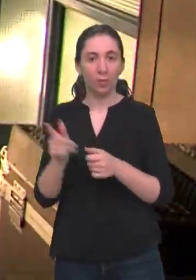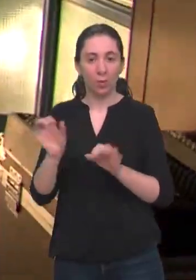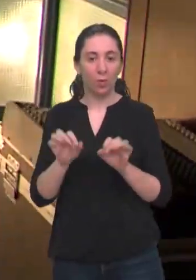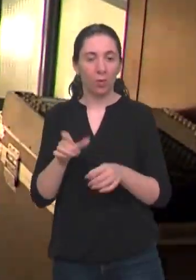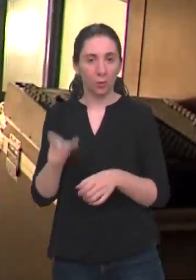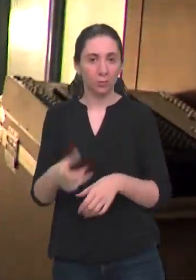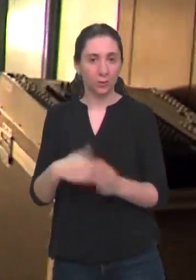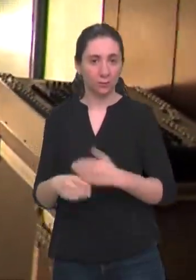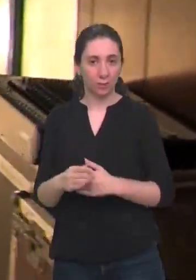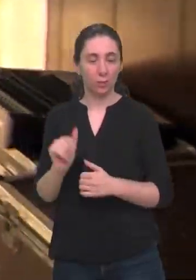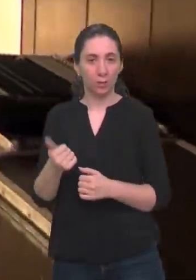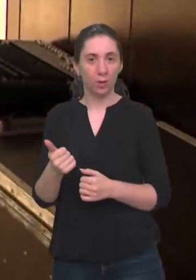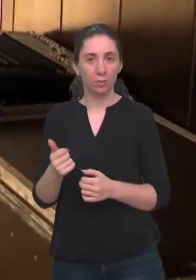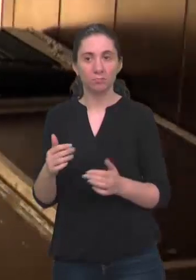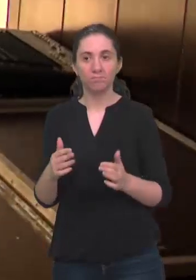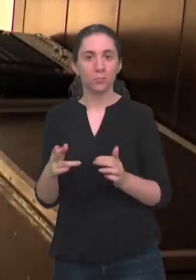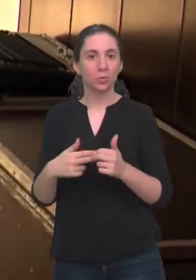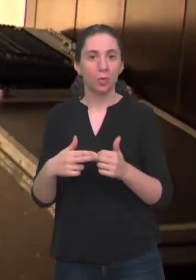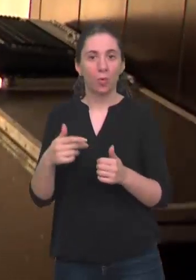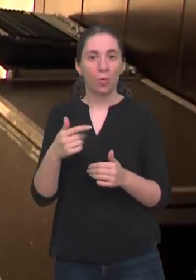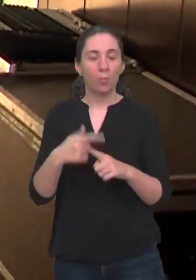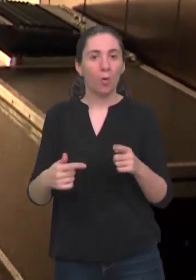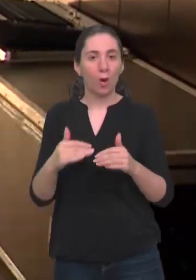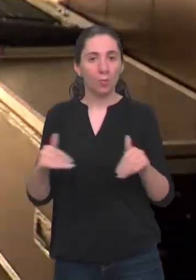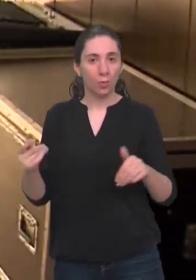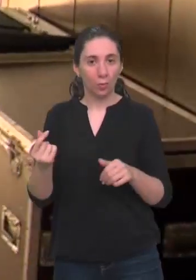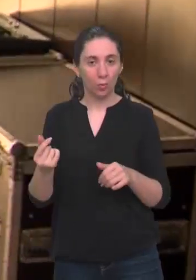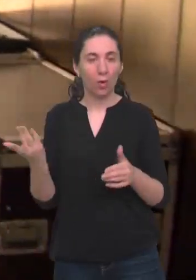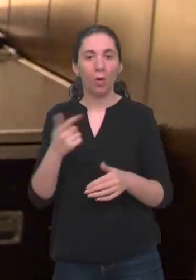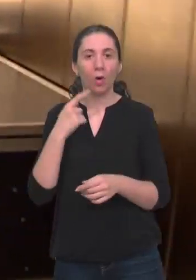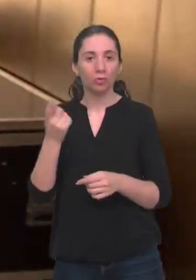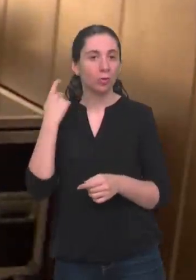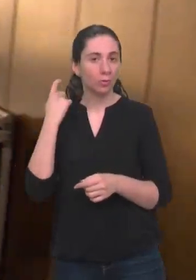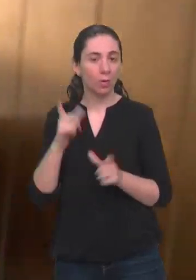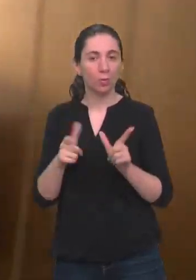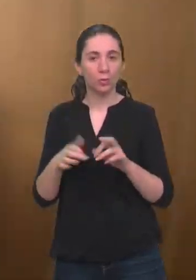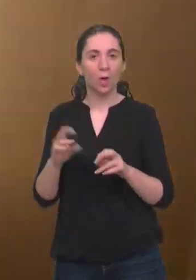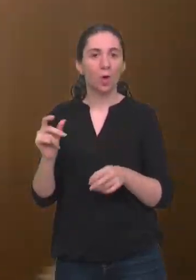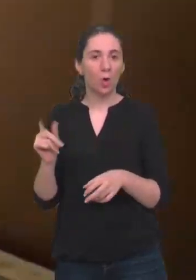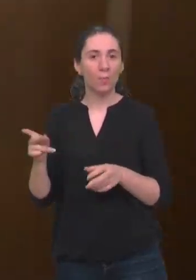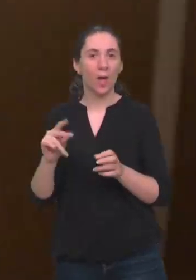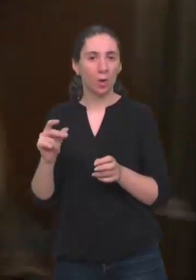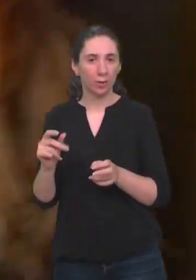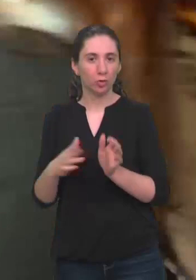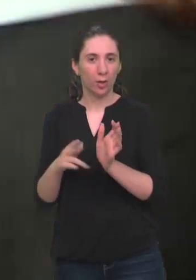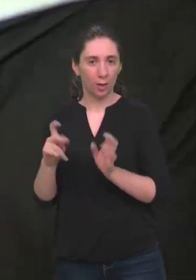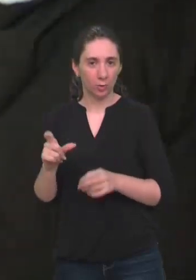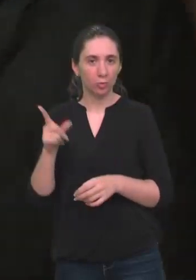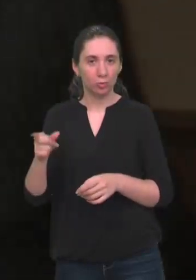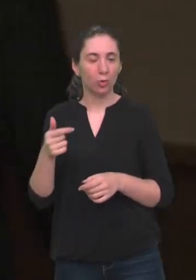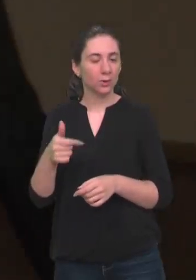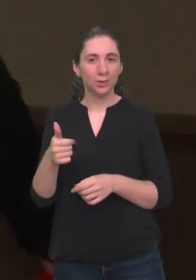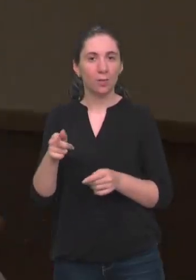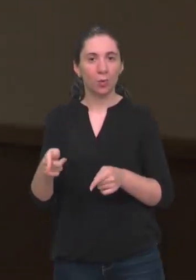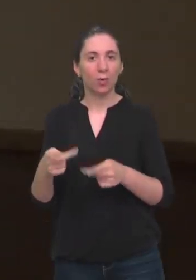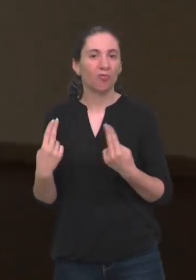s invaliditetom je gotovo pola milijuna kuna, ali kako kaže tajnica uske Romije Radočaj Naglić, to je samo njegova